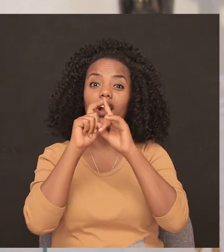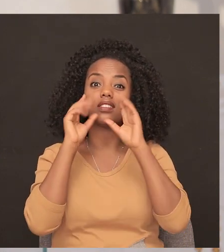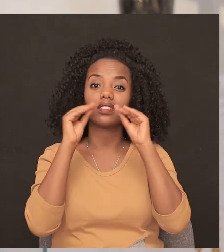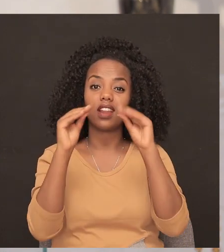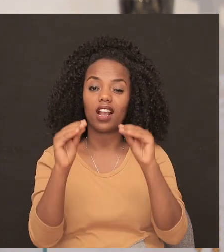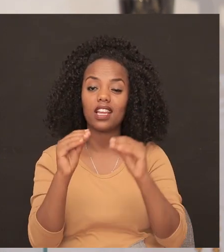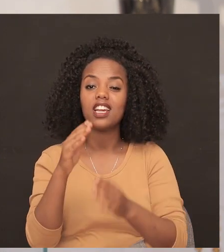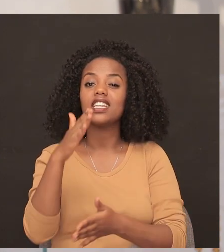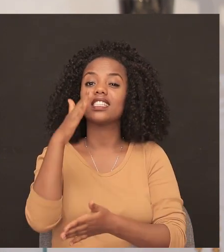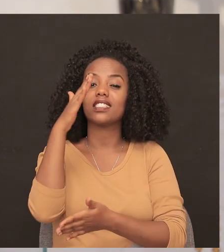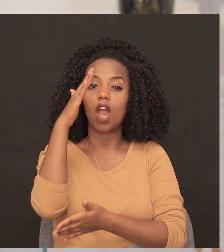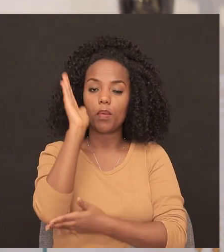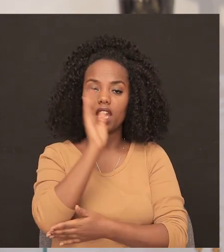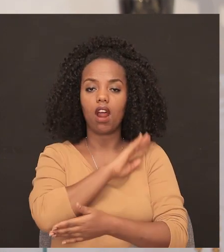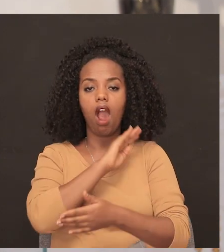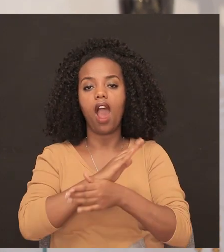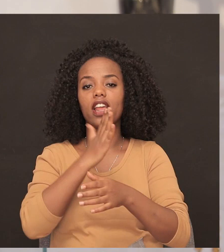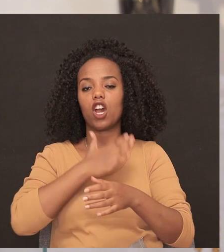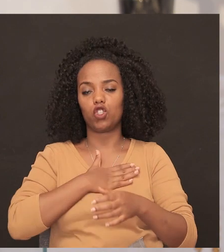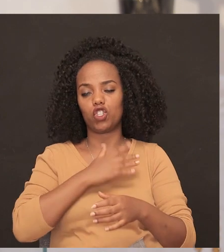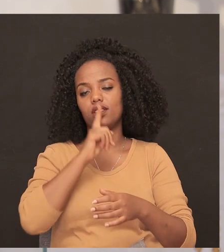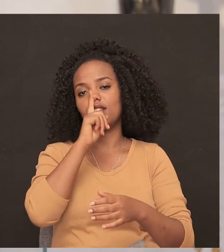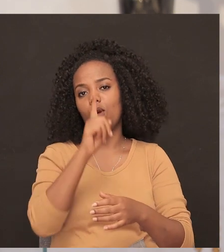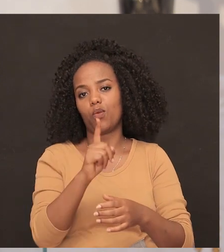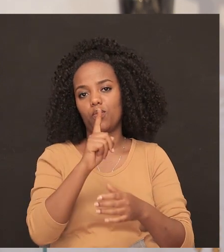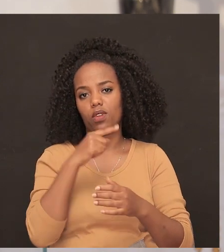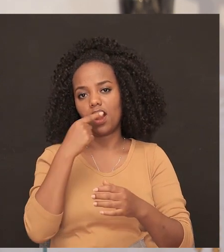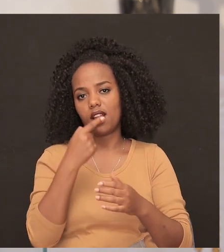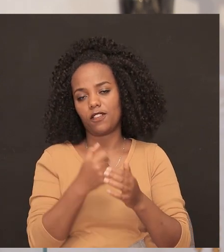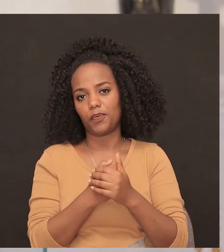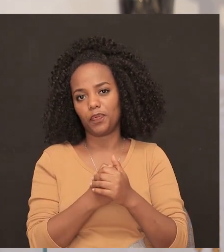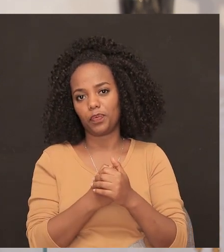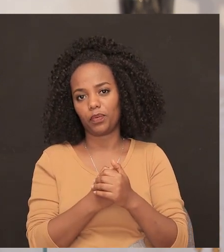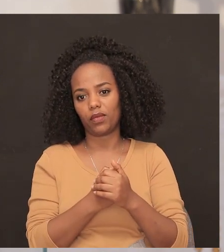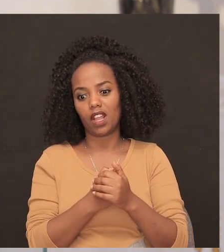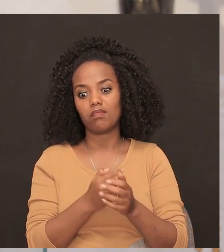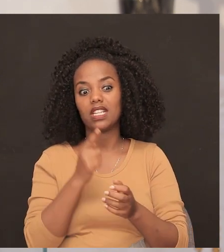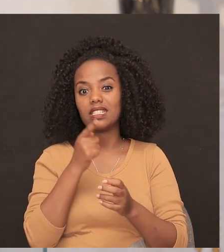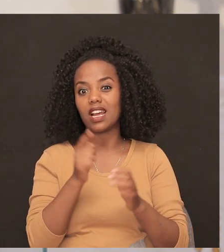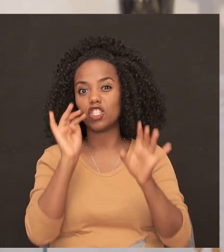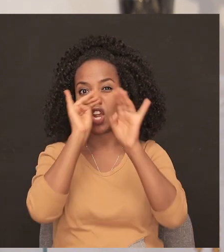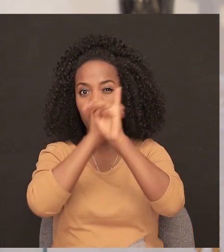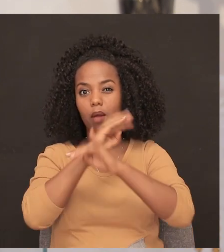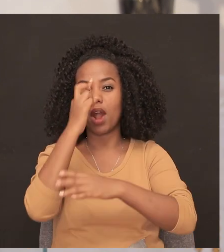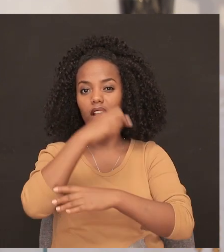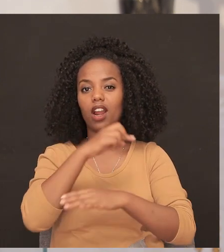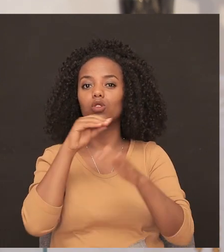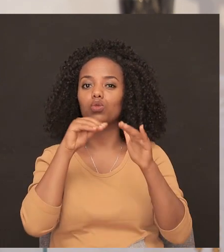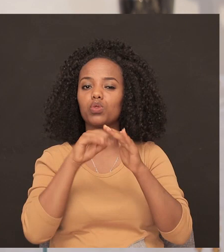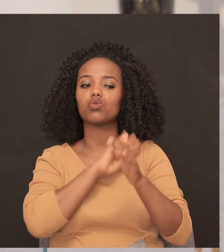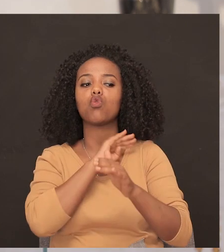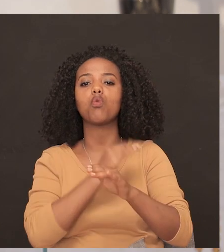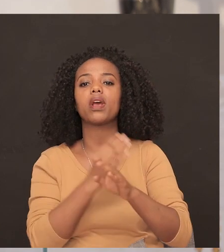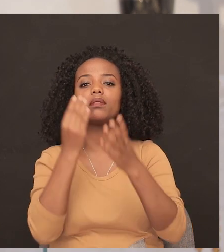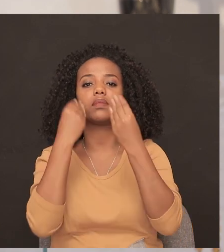ሲናገር እግዚአብሔር ኃይላችን ነው ይላል። በነዛ ጨለማ ቀናቶች ጉልበት